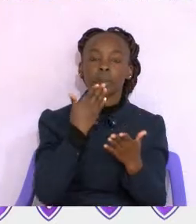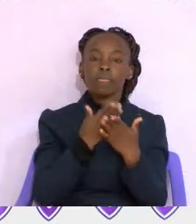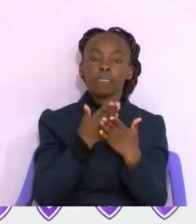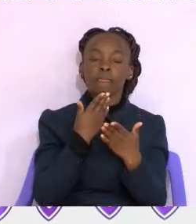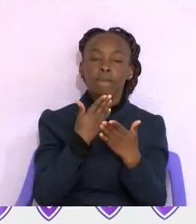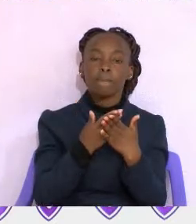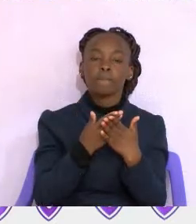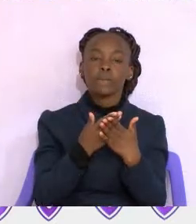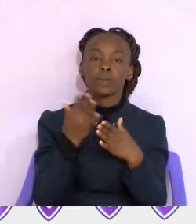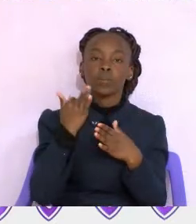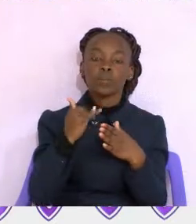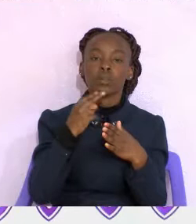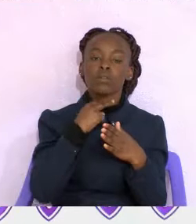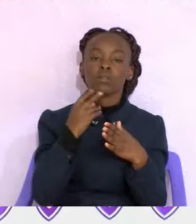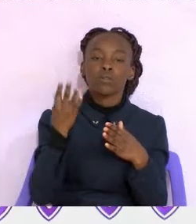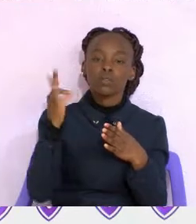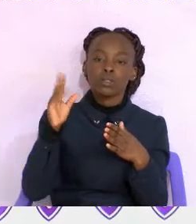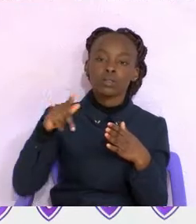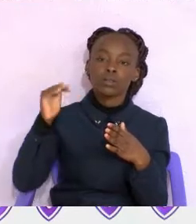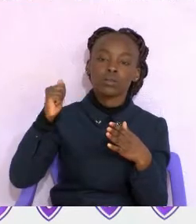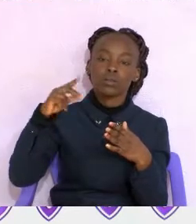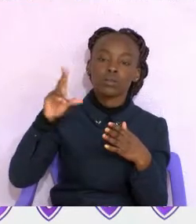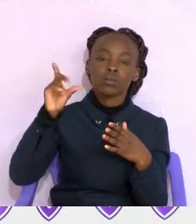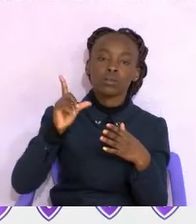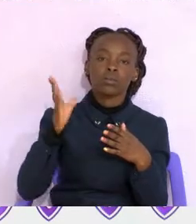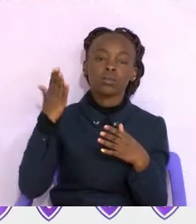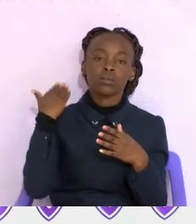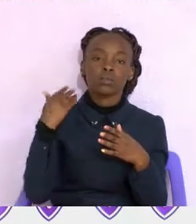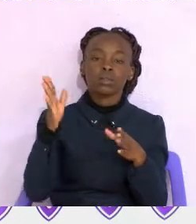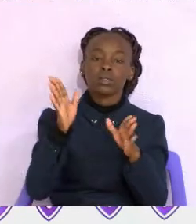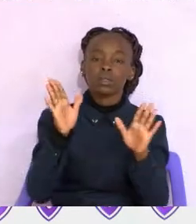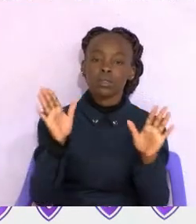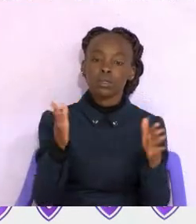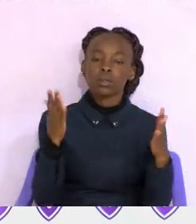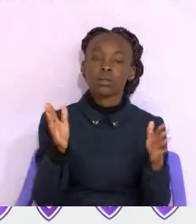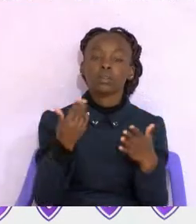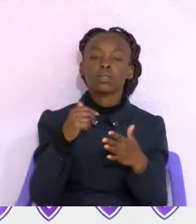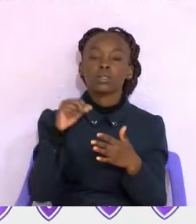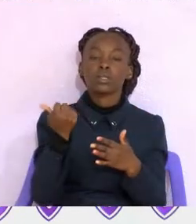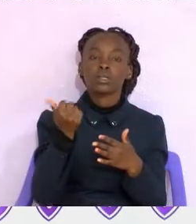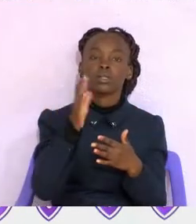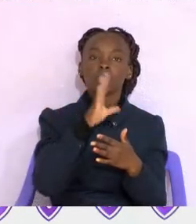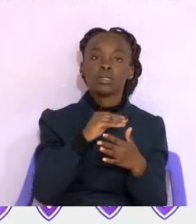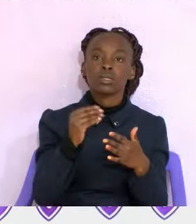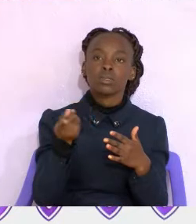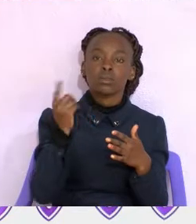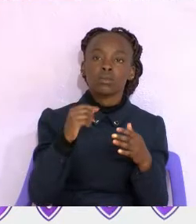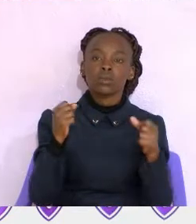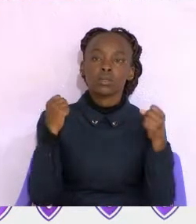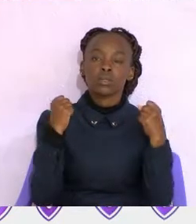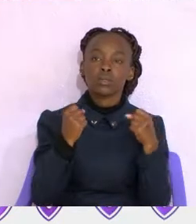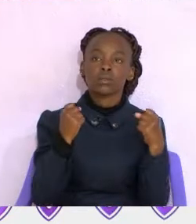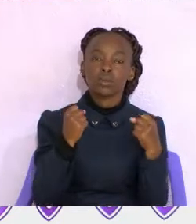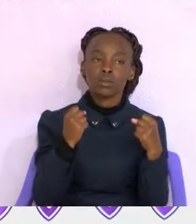maana sauti ya Paulo ilikuwa ni sauti ya kutia watu nguvu. Ilikuwa ni sauti ya kuleta ushujaha. Na usiku wa leo